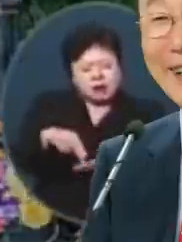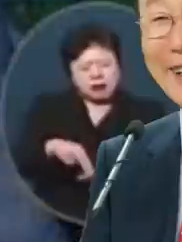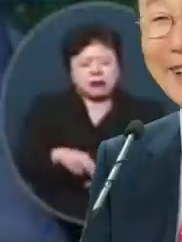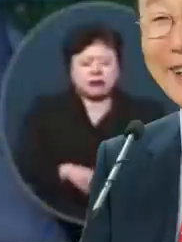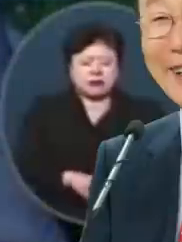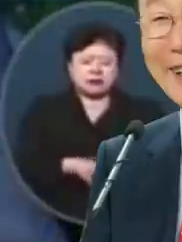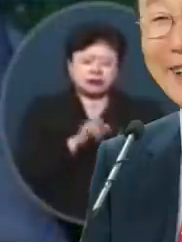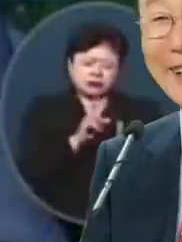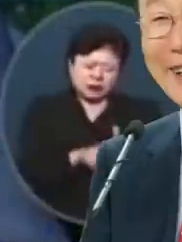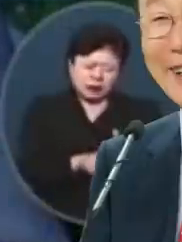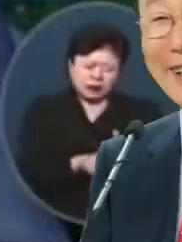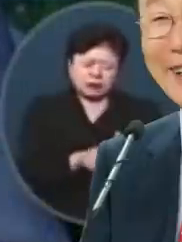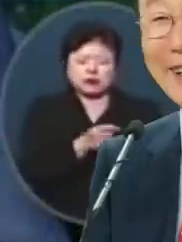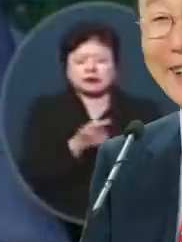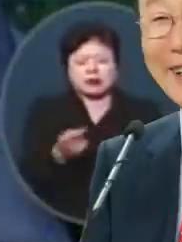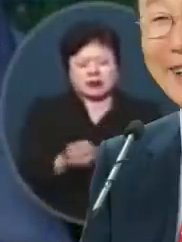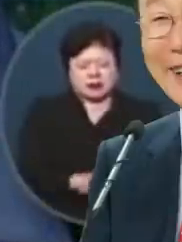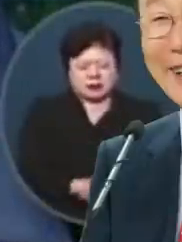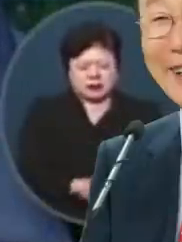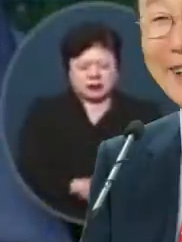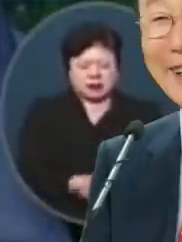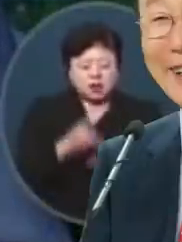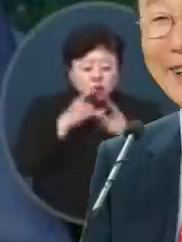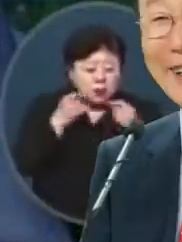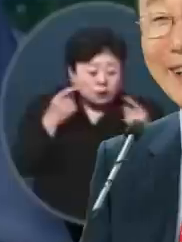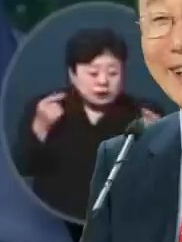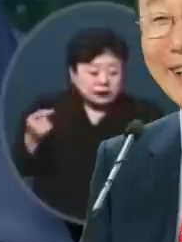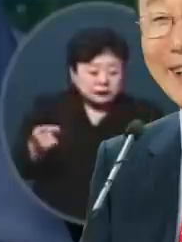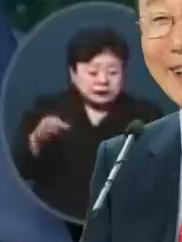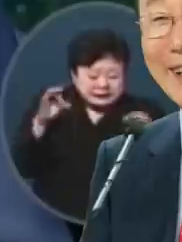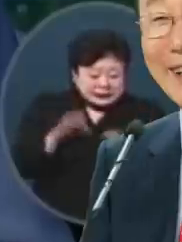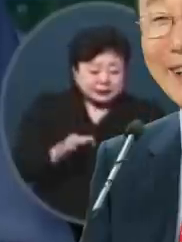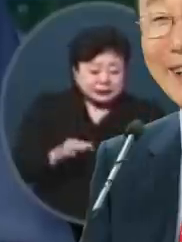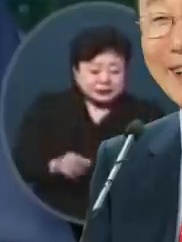때인 것입니다. 저는 짧은